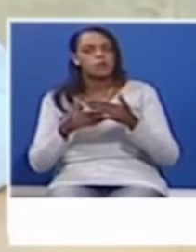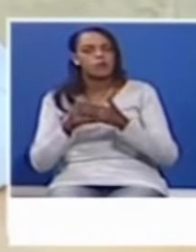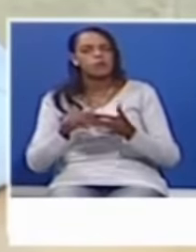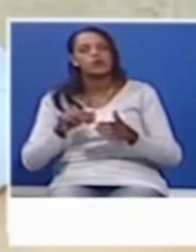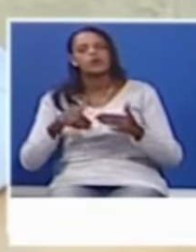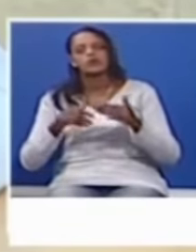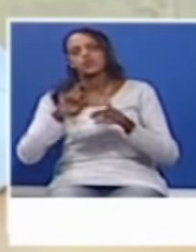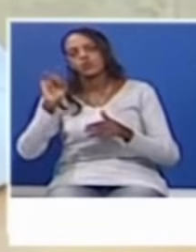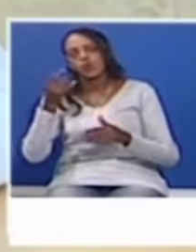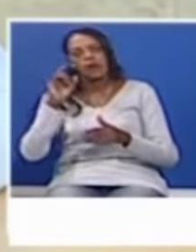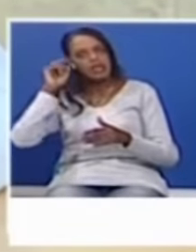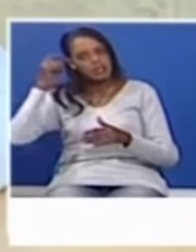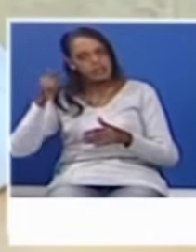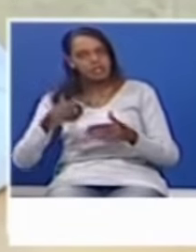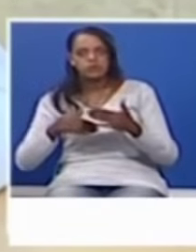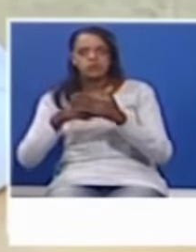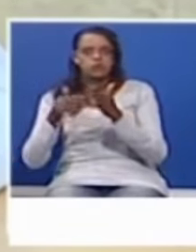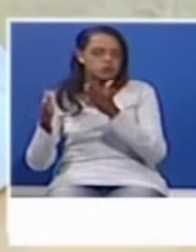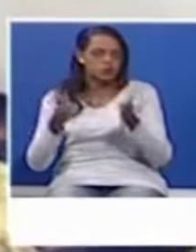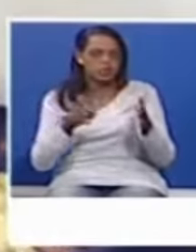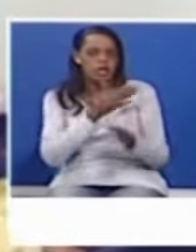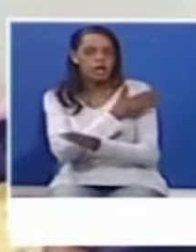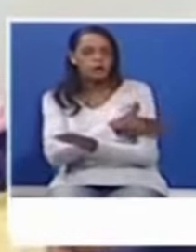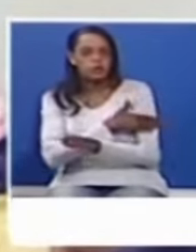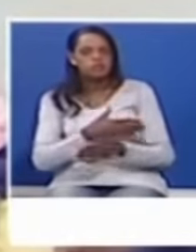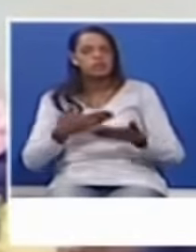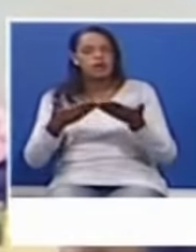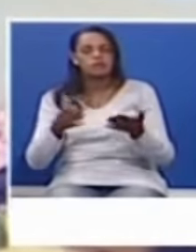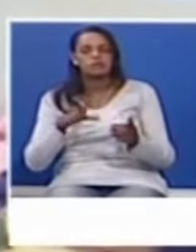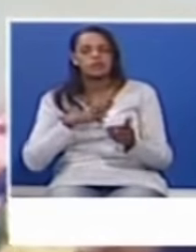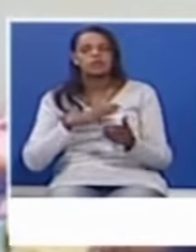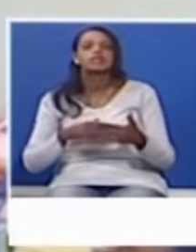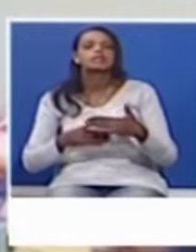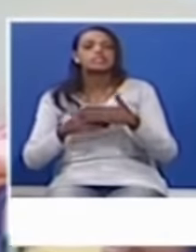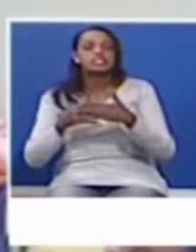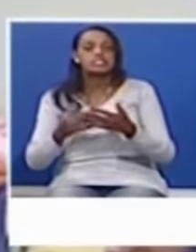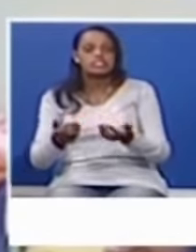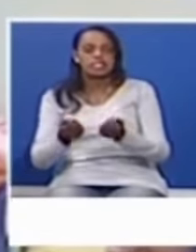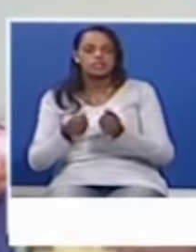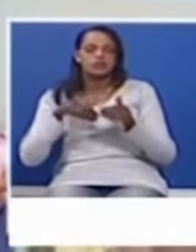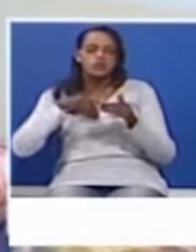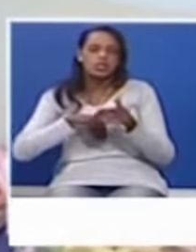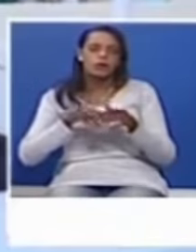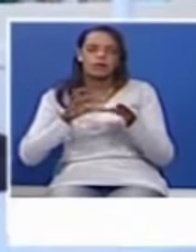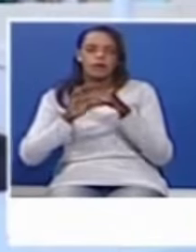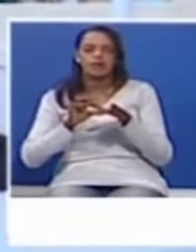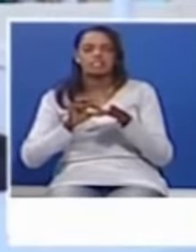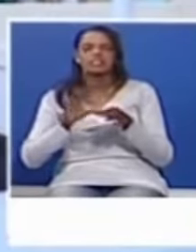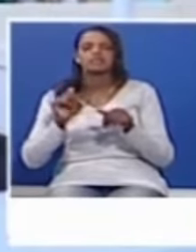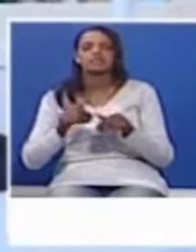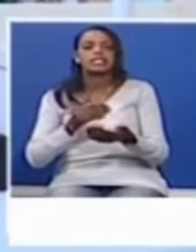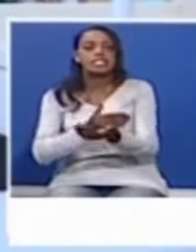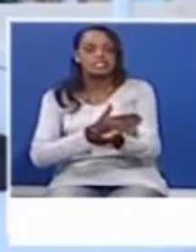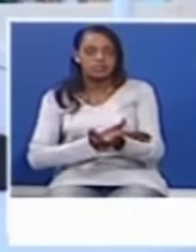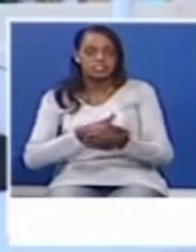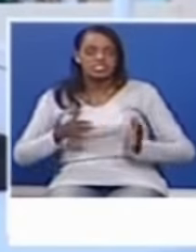ባርካ ንዝመፃ ነፍሰ ፆራት ብስሩዕን ብውከሳን ኣገልግሎት ከም ዝወሃብ ብምብራህ ምስ ጥንሲ ዝተኣሳሰሩ ውሽጣዊ ሕማማት ምሕካም ቅድሚ ሕርሲ